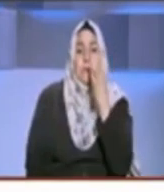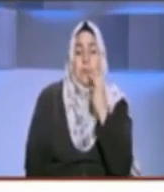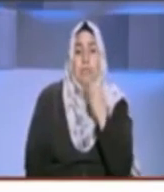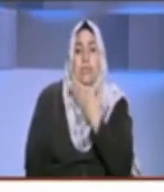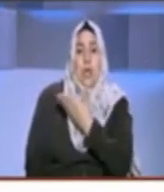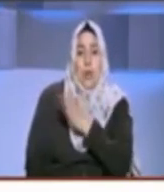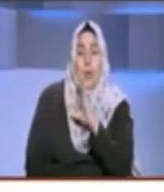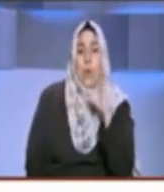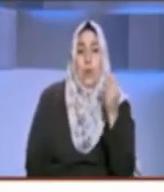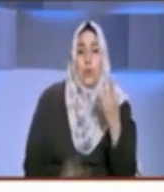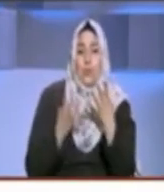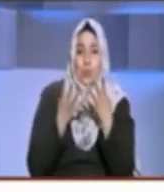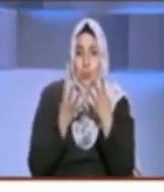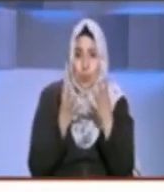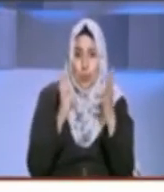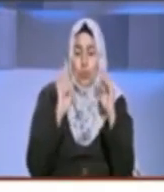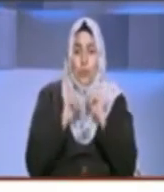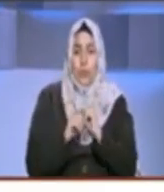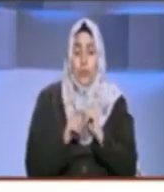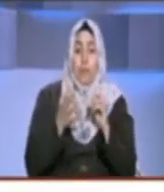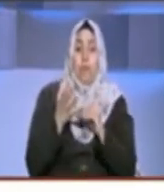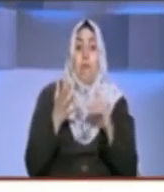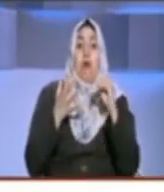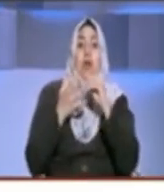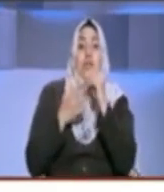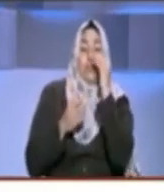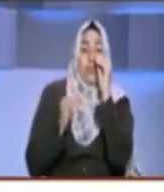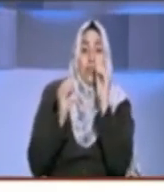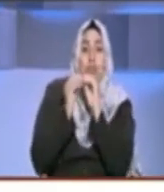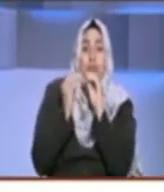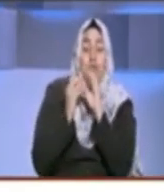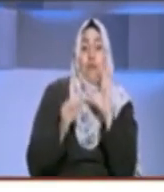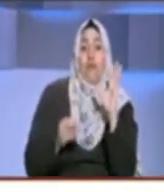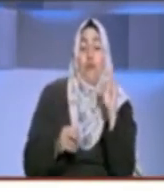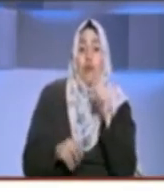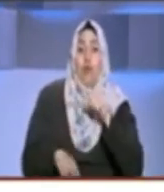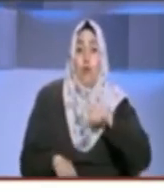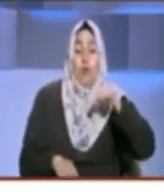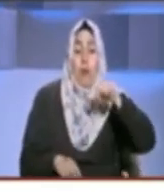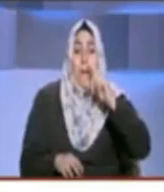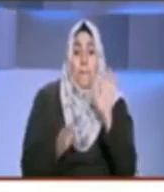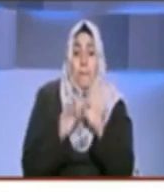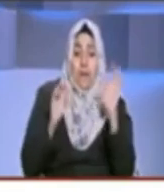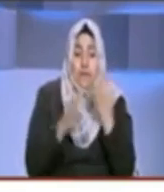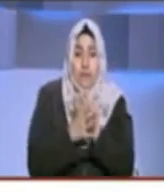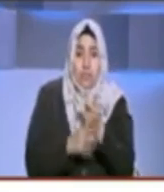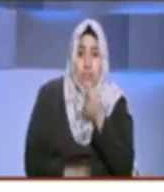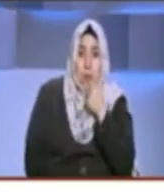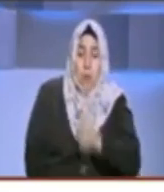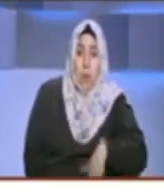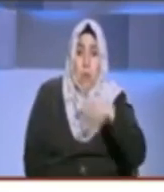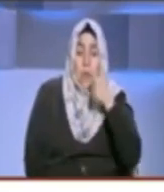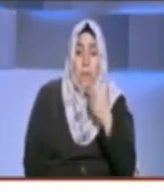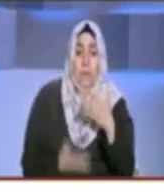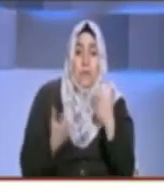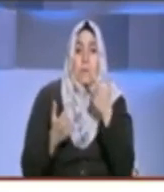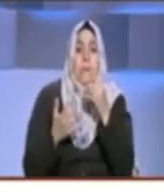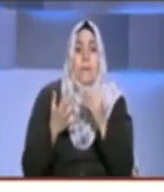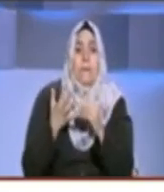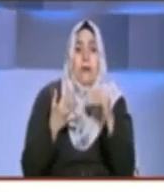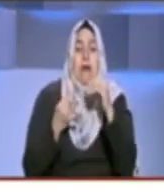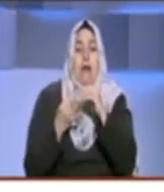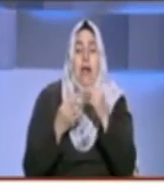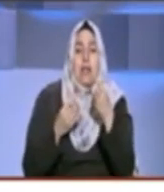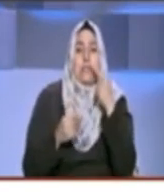المشاهدين. مرحلة التعايش كل وجود وباء لسه ما وجدناش ليه مصل أو علاج بيسموها مرحلة التوازن، اللي